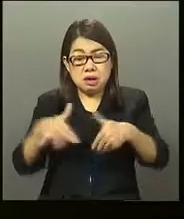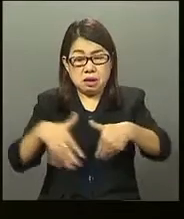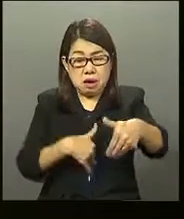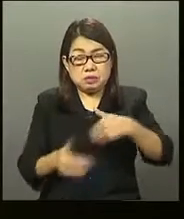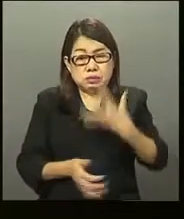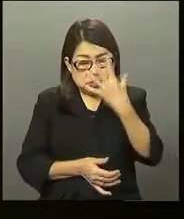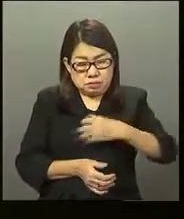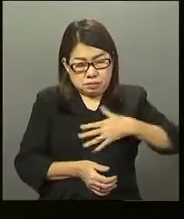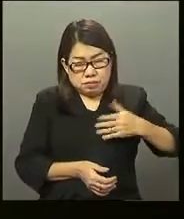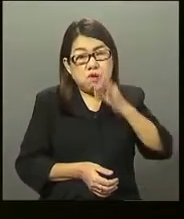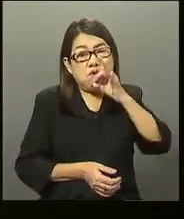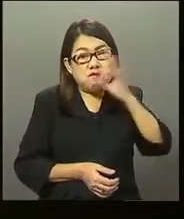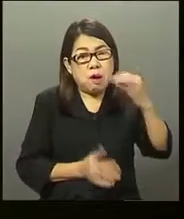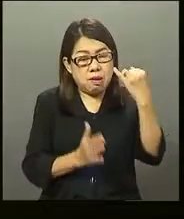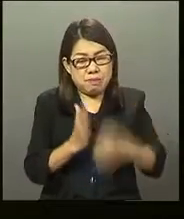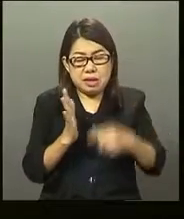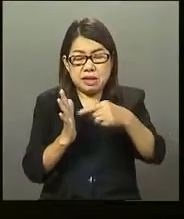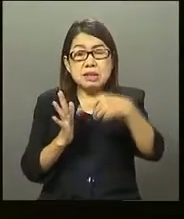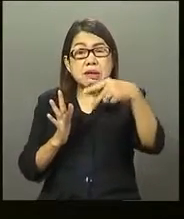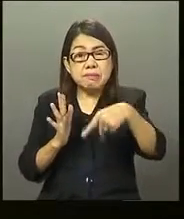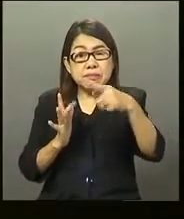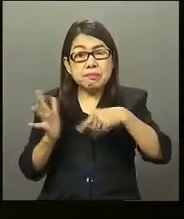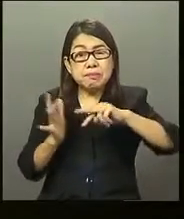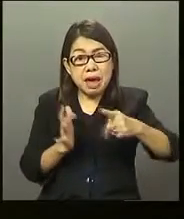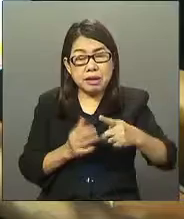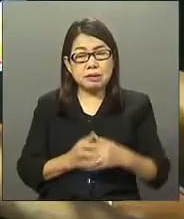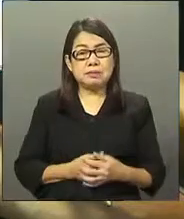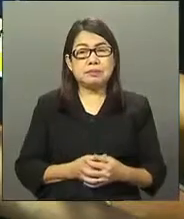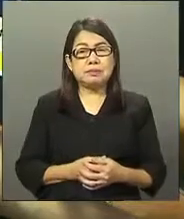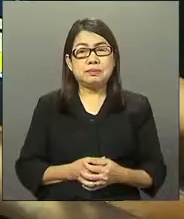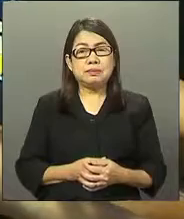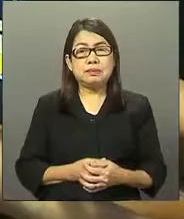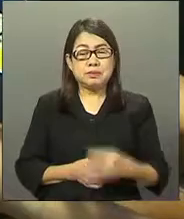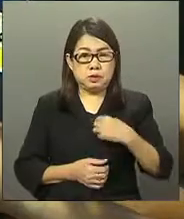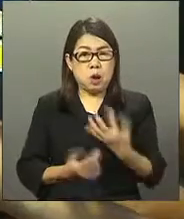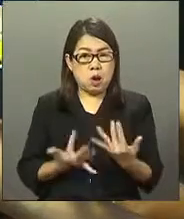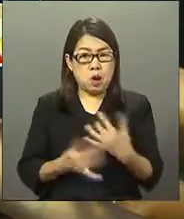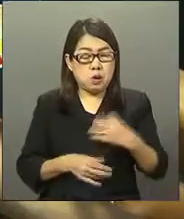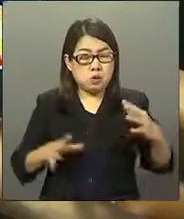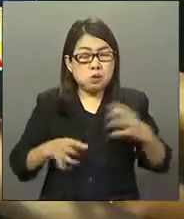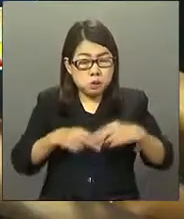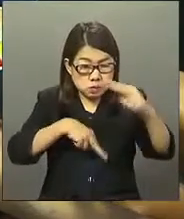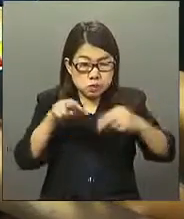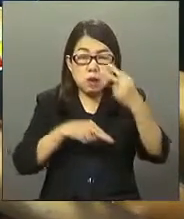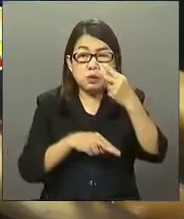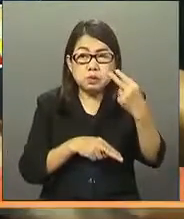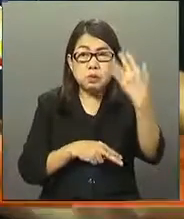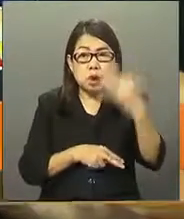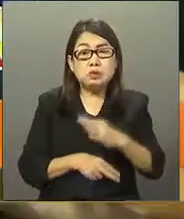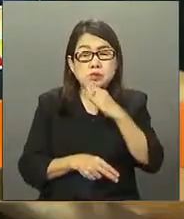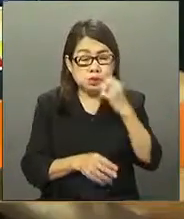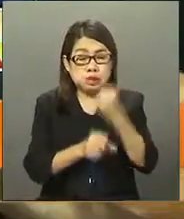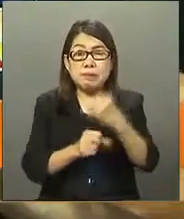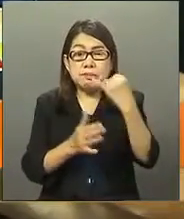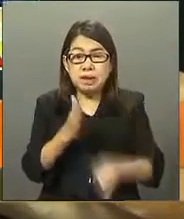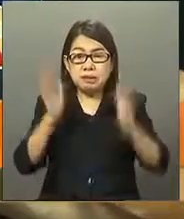ได้หากตรวจสอบพบว่าโฆษณาเกินจริง ก็จะประมวลผลนะครับถ้าเป็นกรณีที่กระทำความผิดเรื่องโฆ